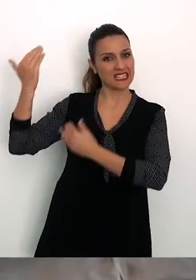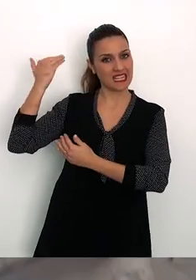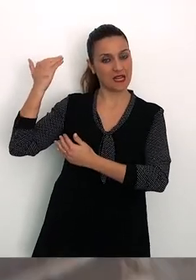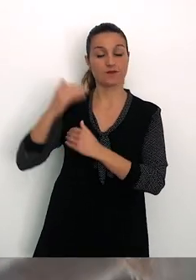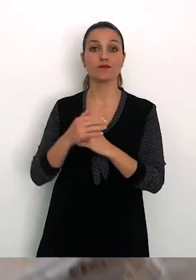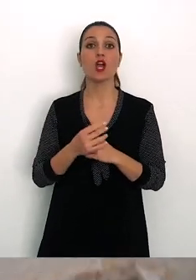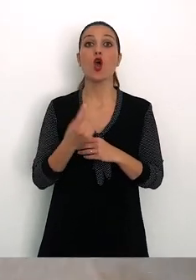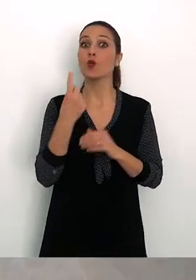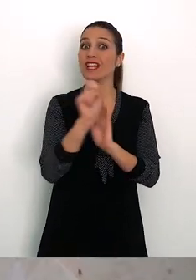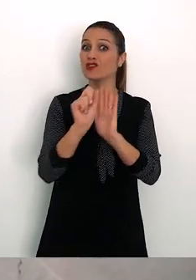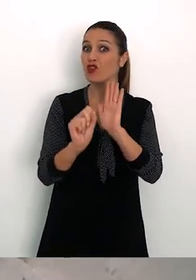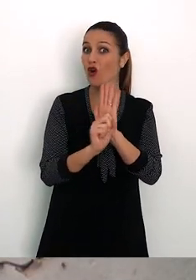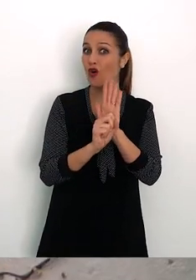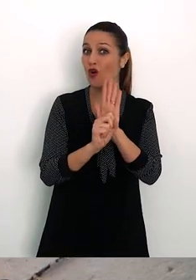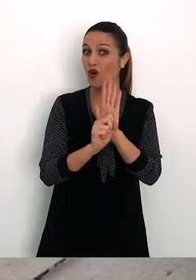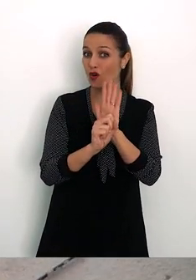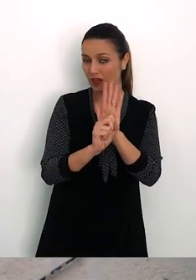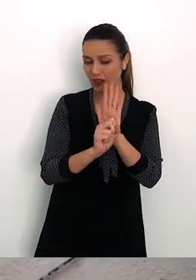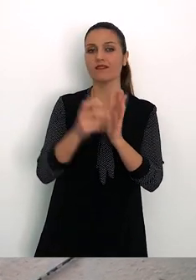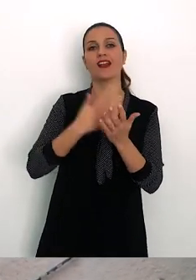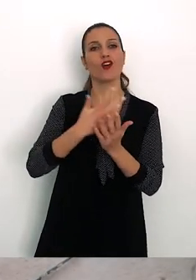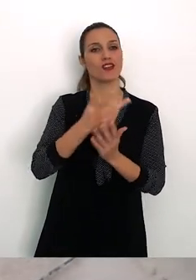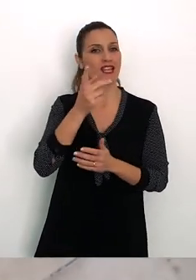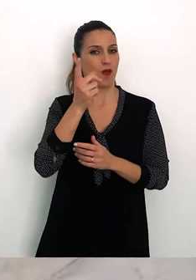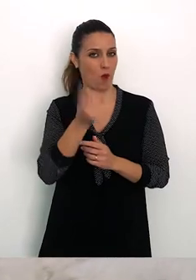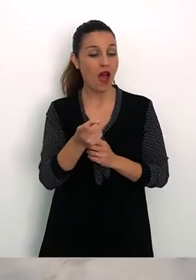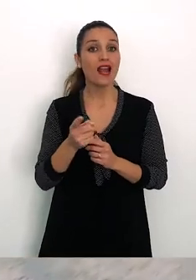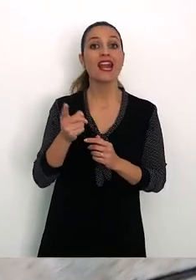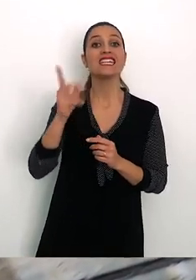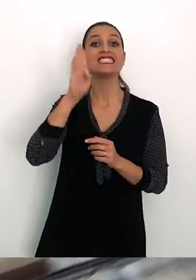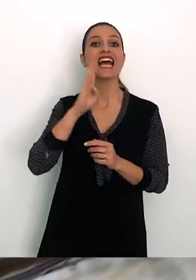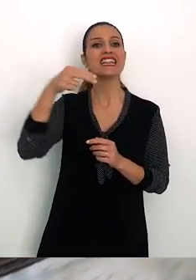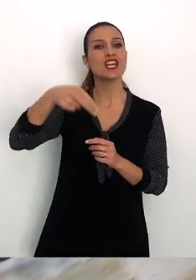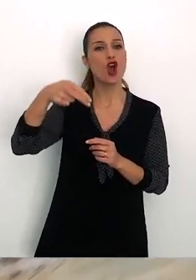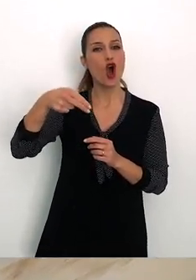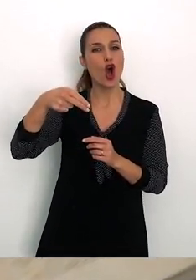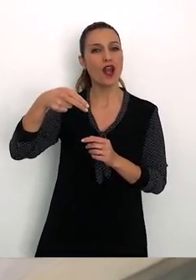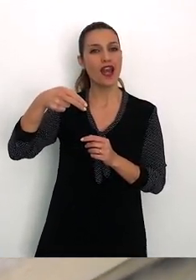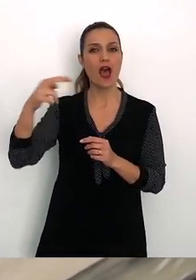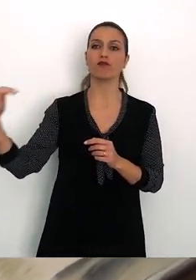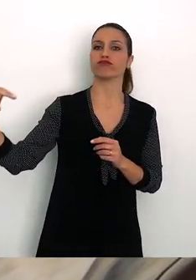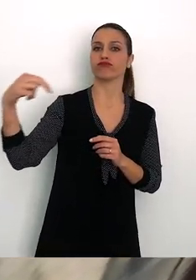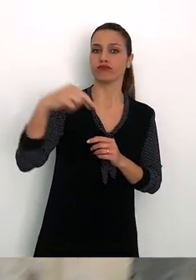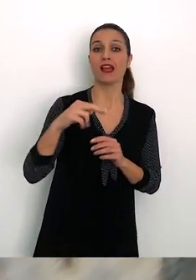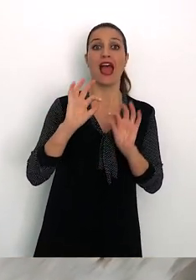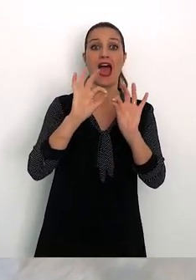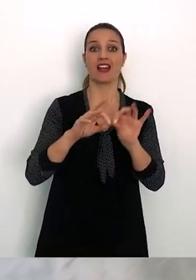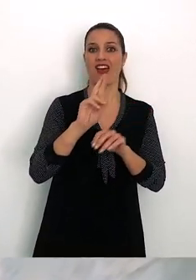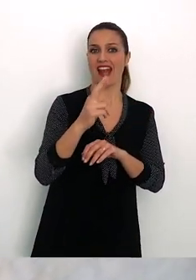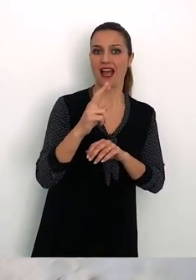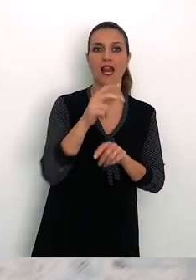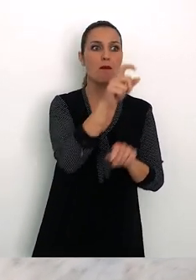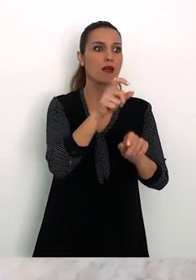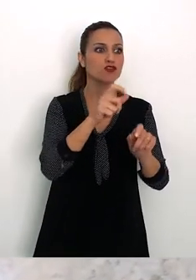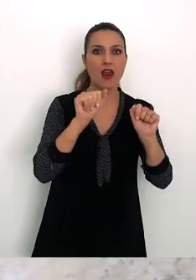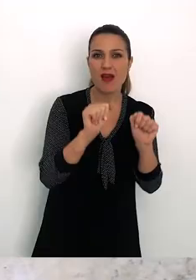Una leggenda popolare racconta che quando giunse San Nicola Pellegrino in terra di Racale, i cittadini non lo riconobbero e lo